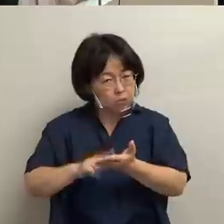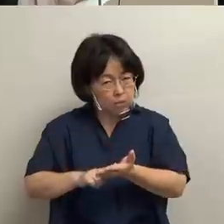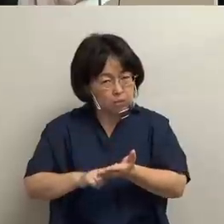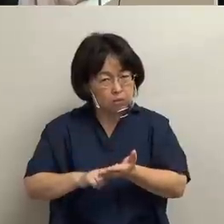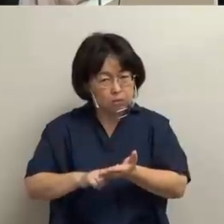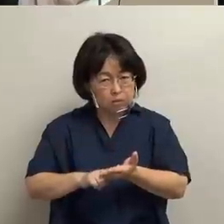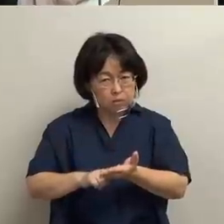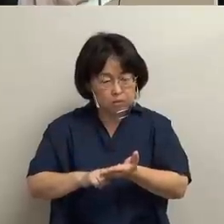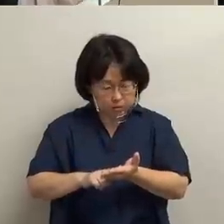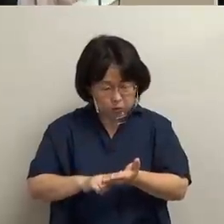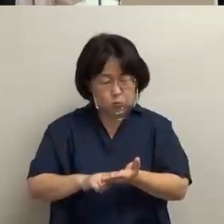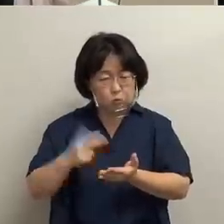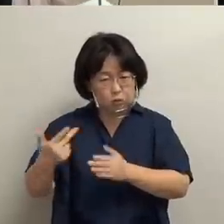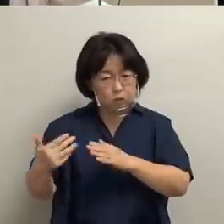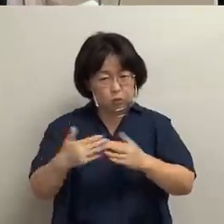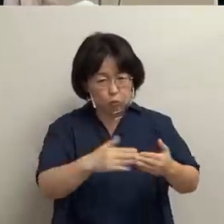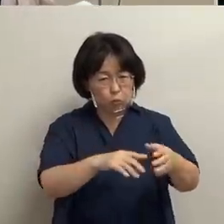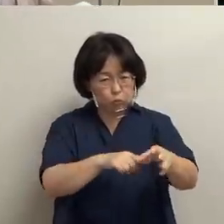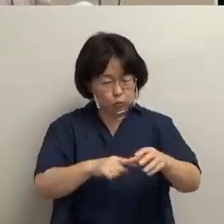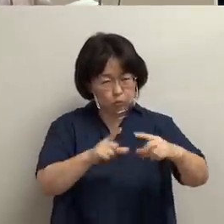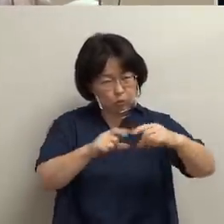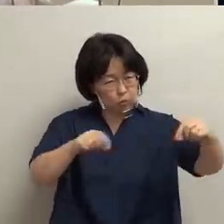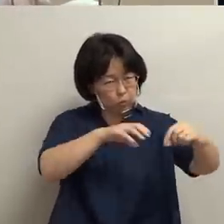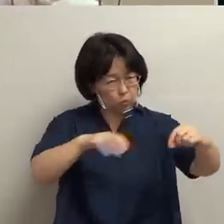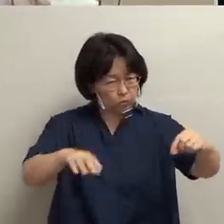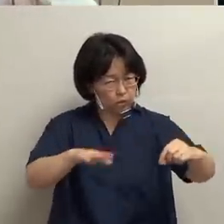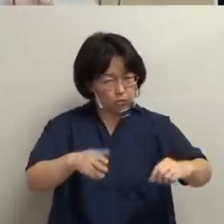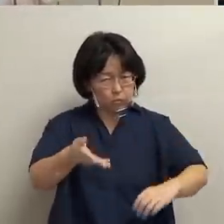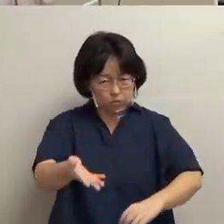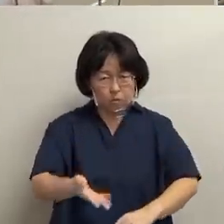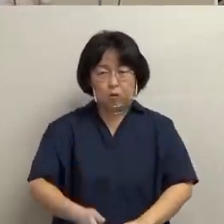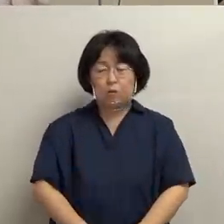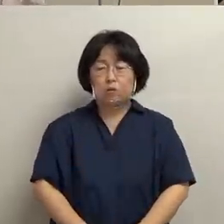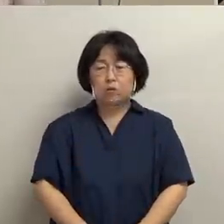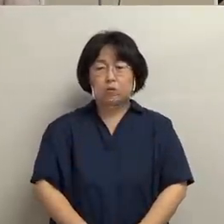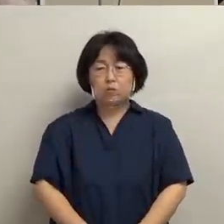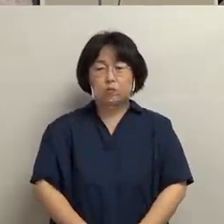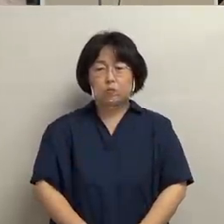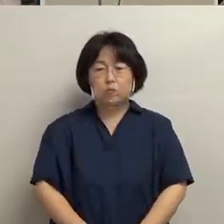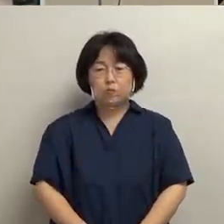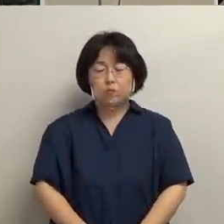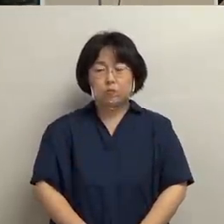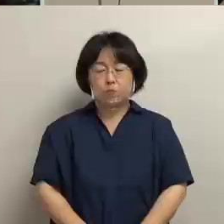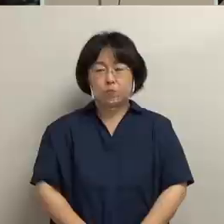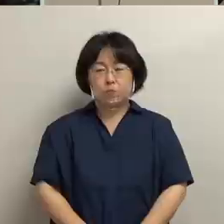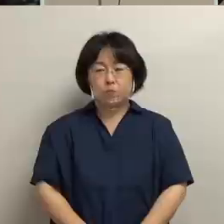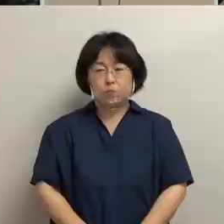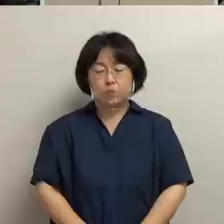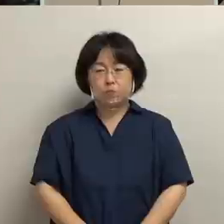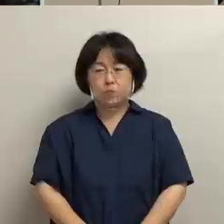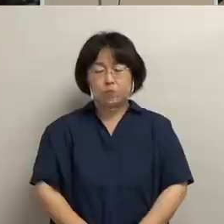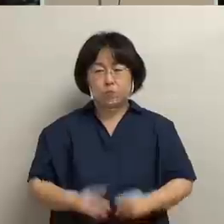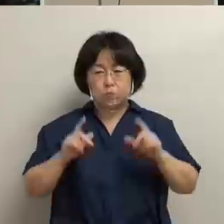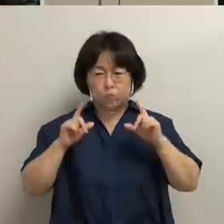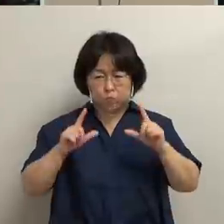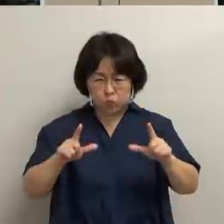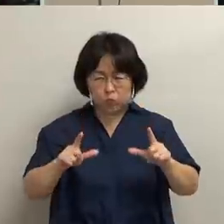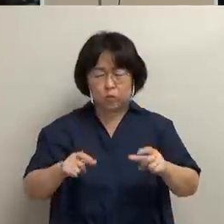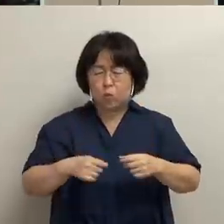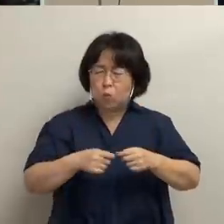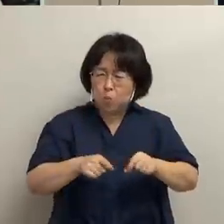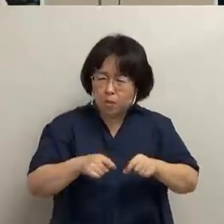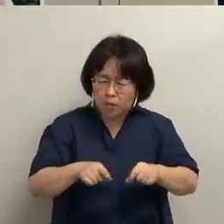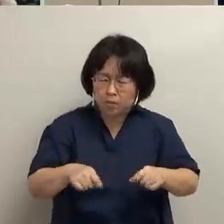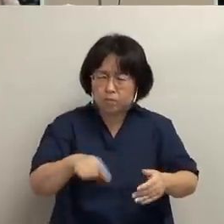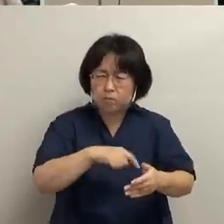市町村はあるんでしょうかでしょうかはい8ですねえ細かい部分はですねしません